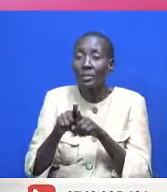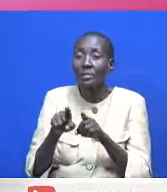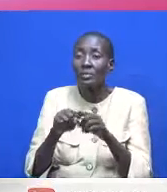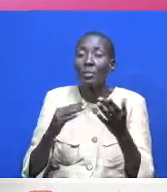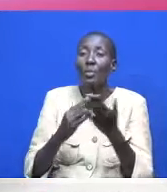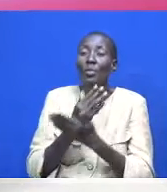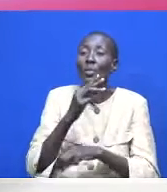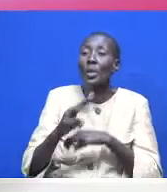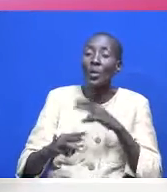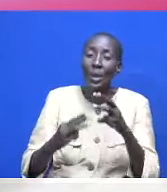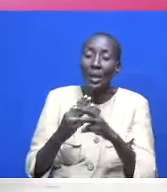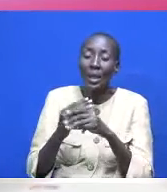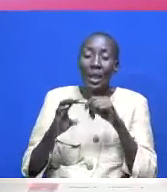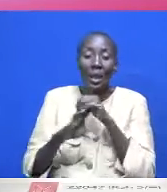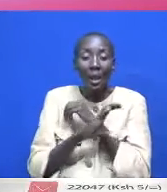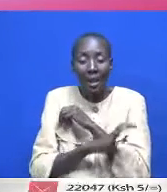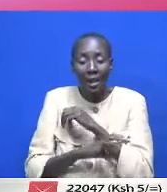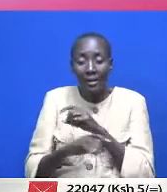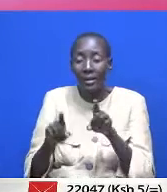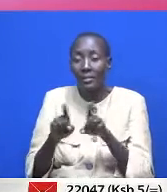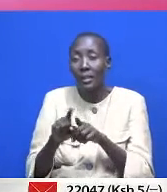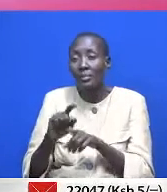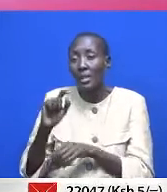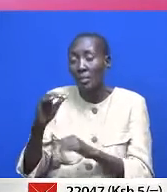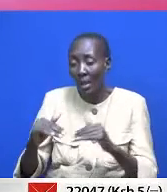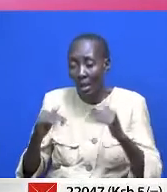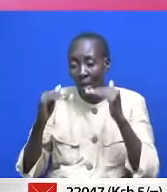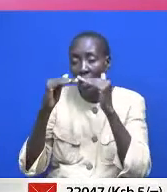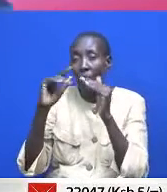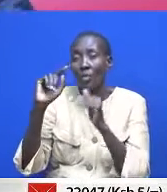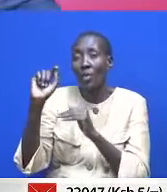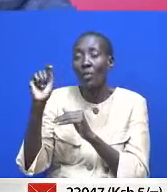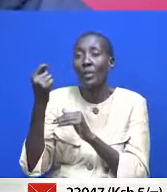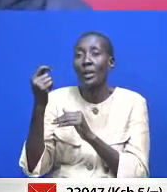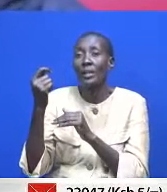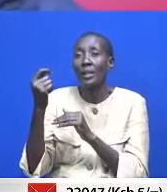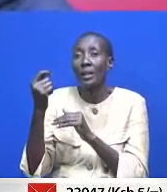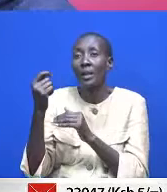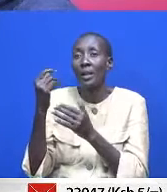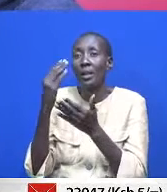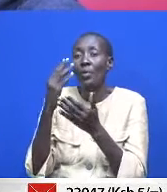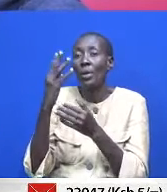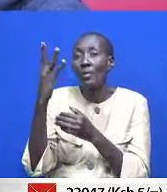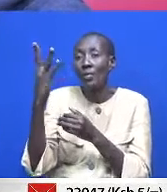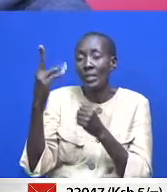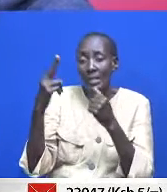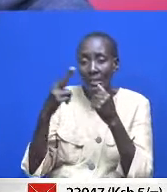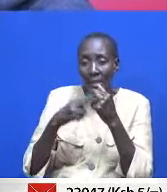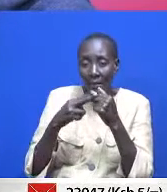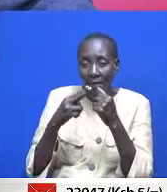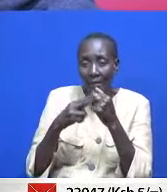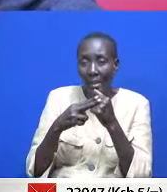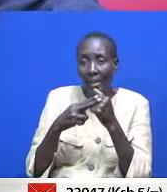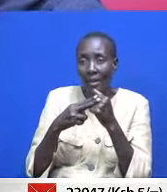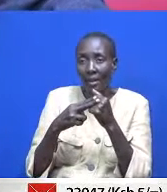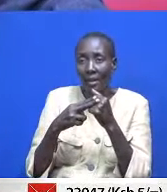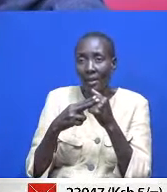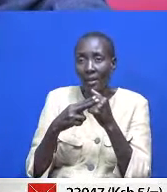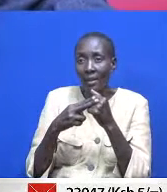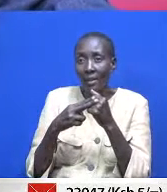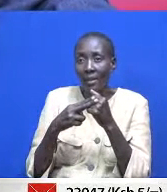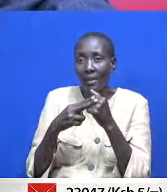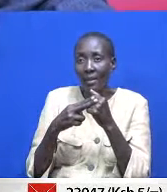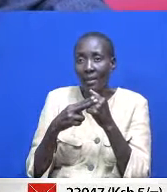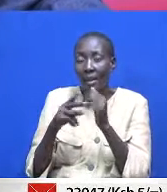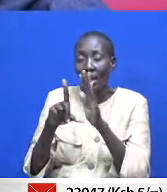nchi ambaye ni size ya nchi ya Kenya, tuko na legislative arms 47 katika county. Zaidi ya hayo uongeze